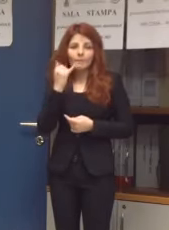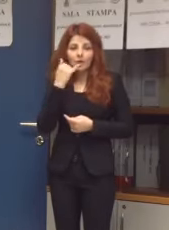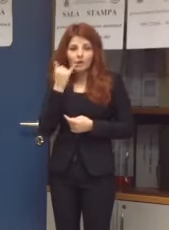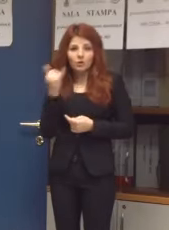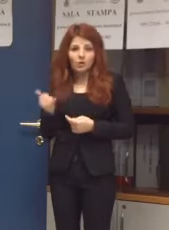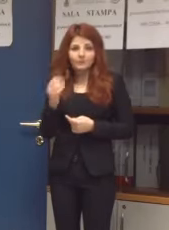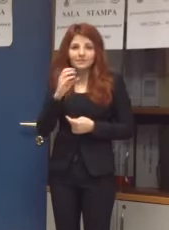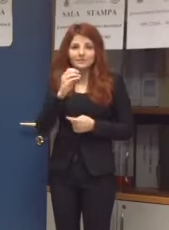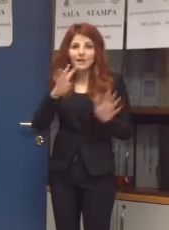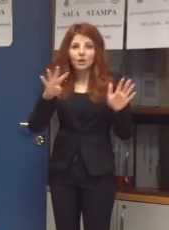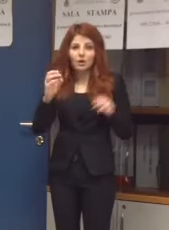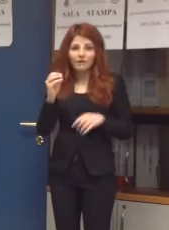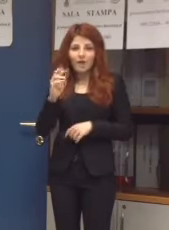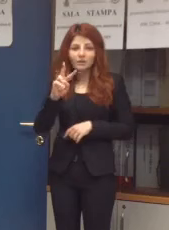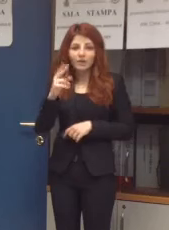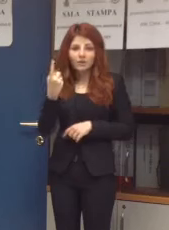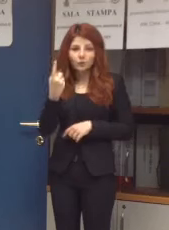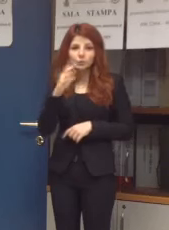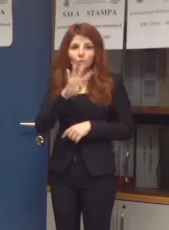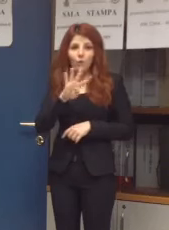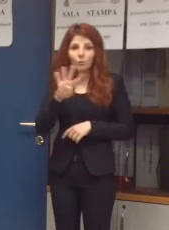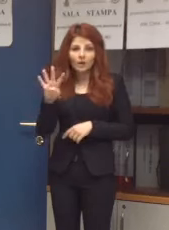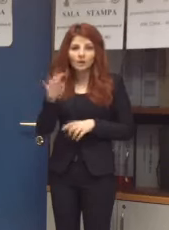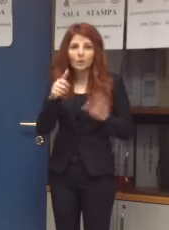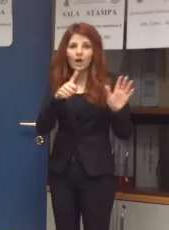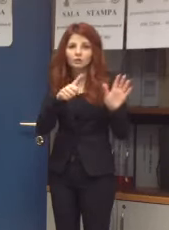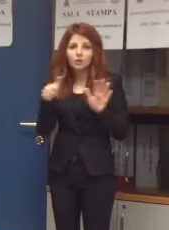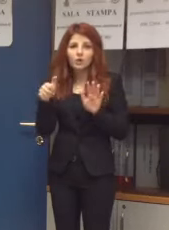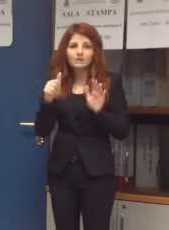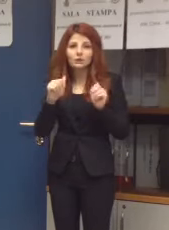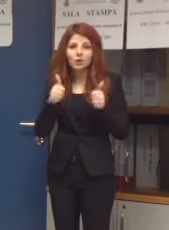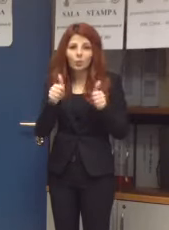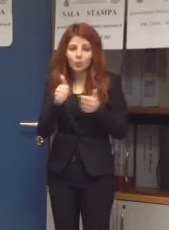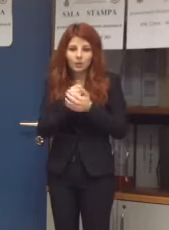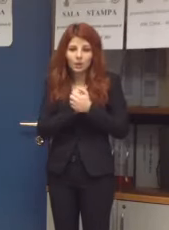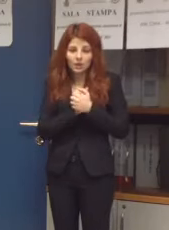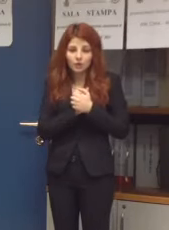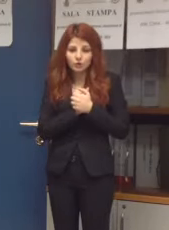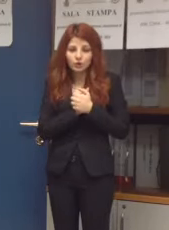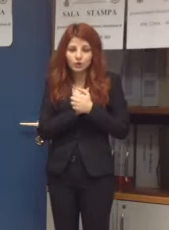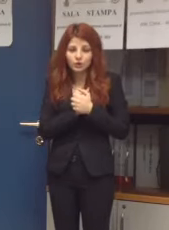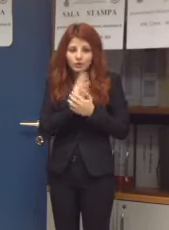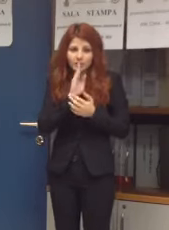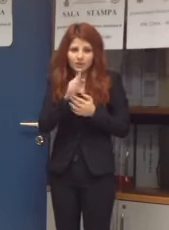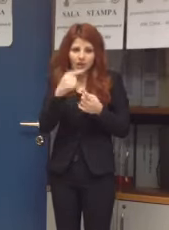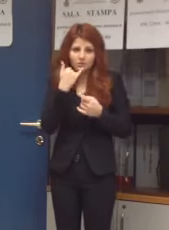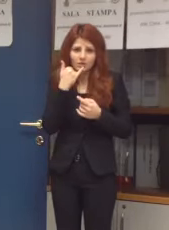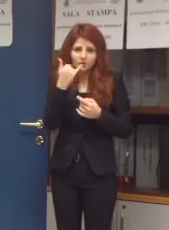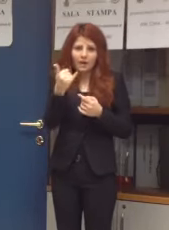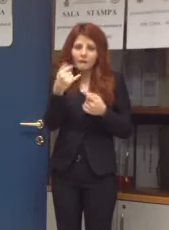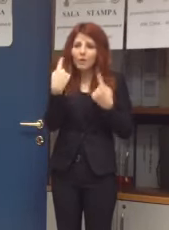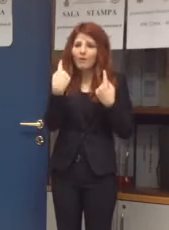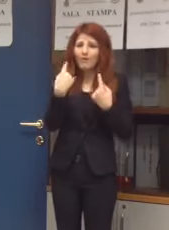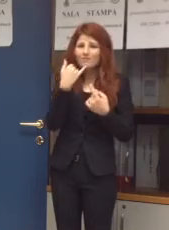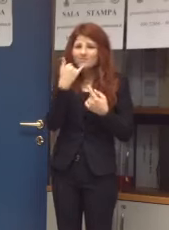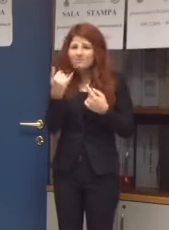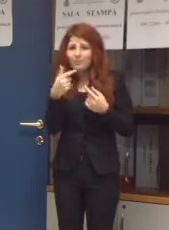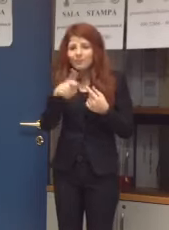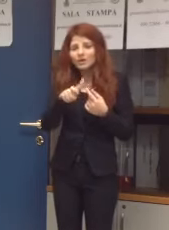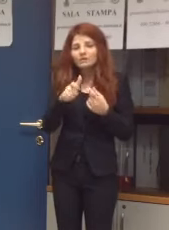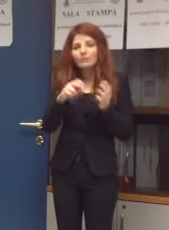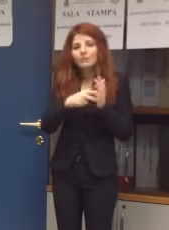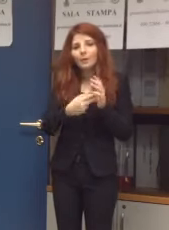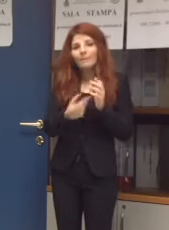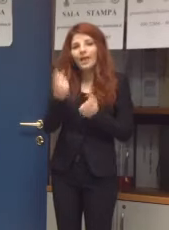090 21 44 611 a cui bisogna rivolgersi soltanto per problemi tecnici. Qui